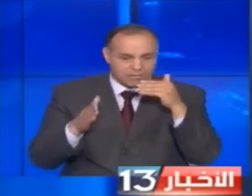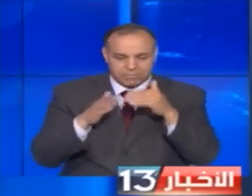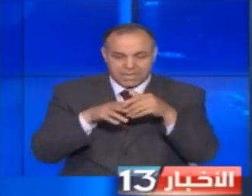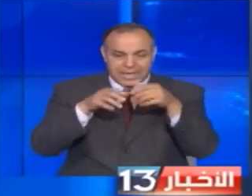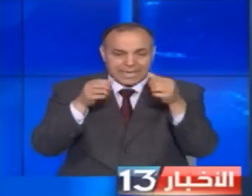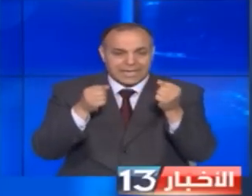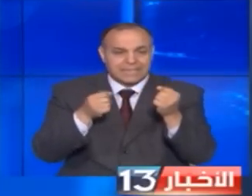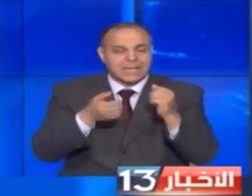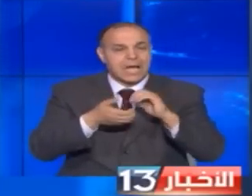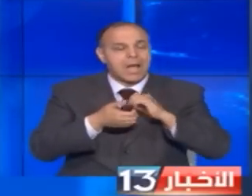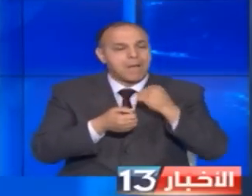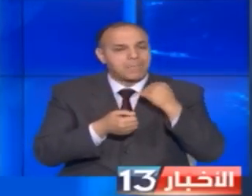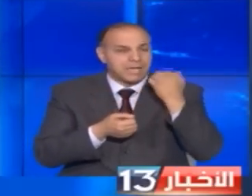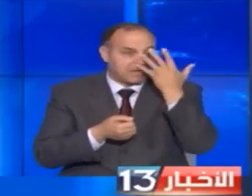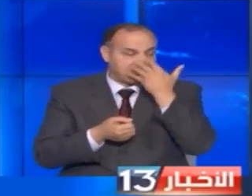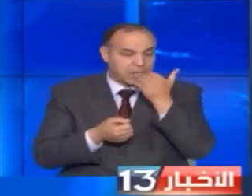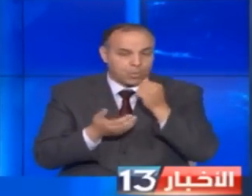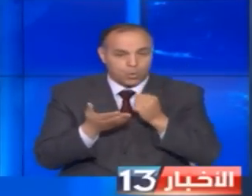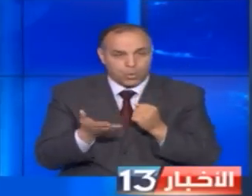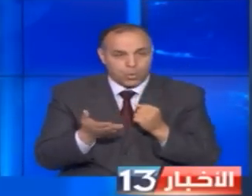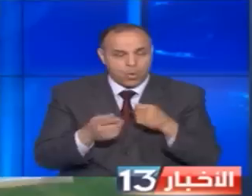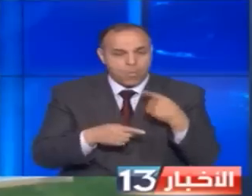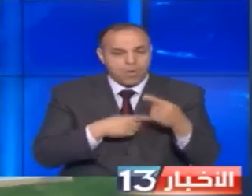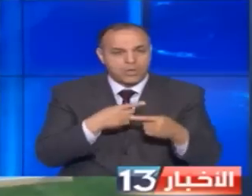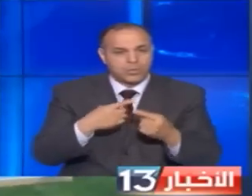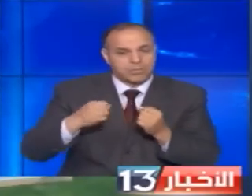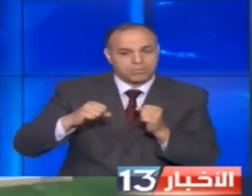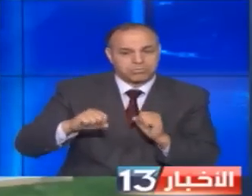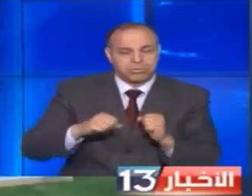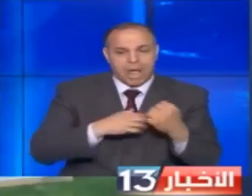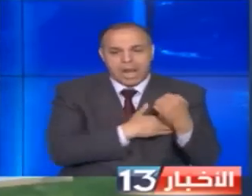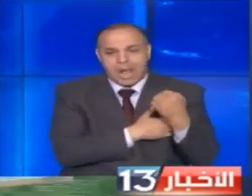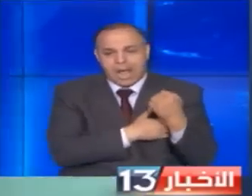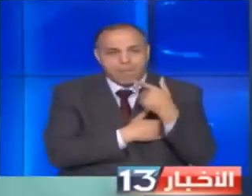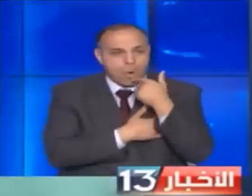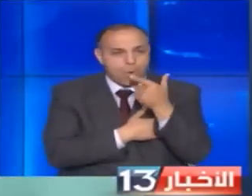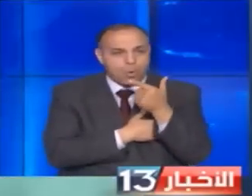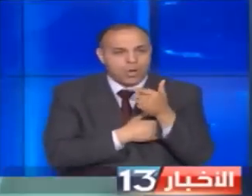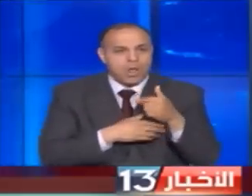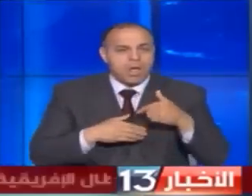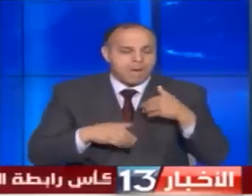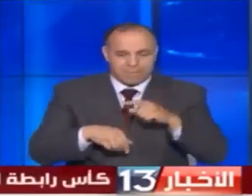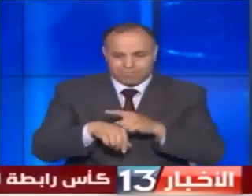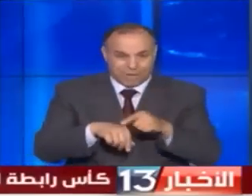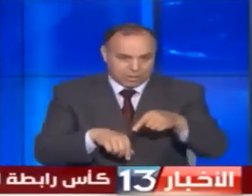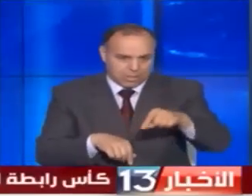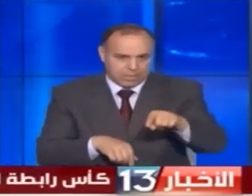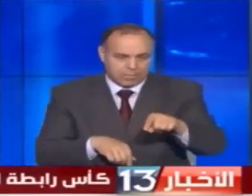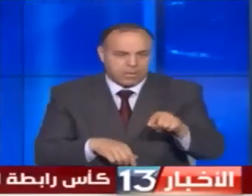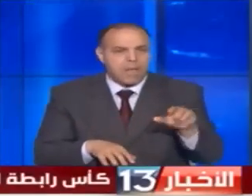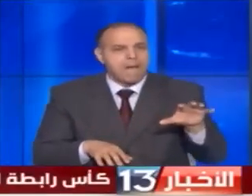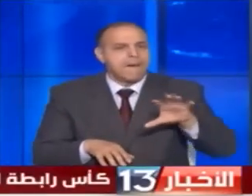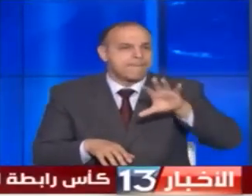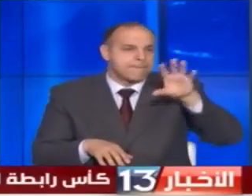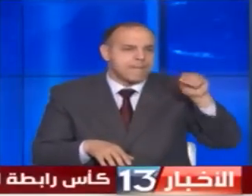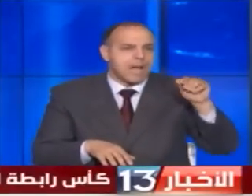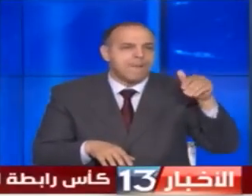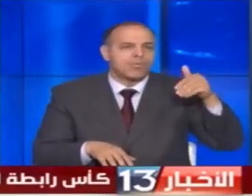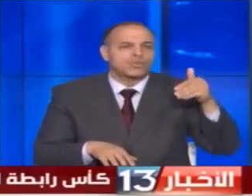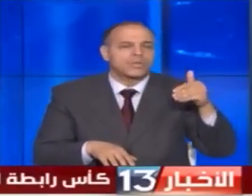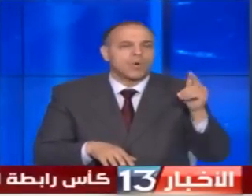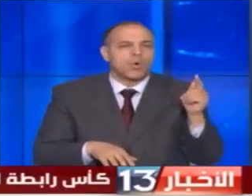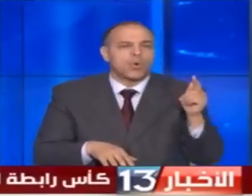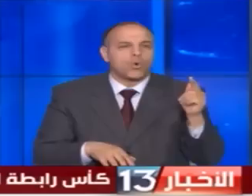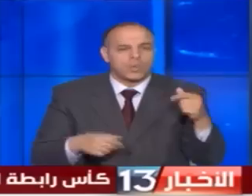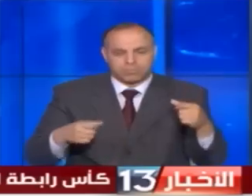كاس رابطه الابطال الافريقيه ومواصله الدفاع عن اللقب عندما ينزل بعد قليل ضيفا على مازيمبي الكونغولي